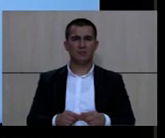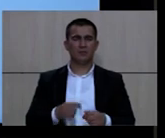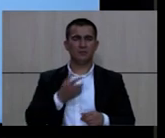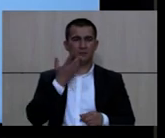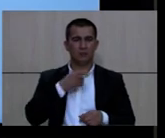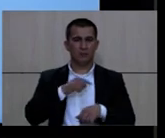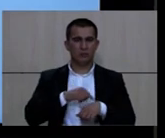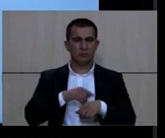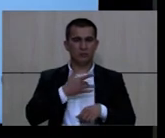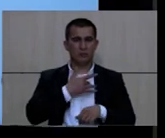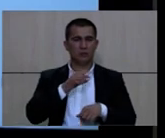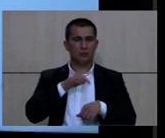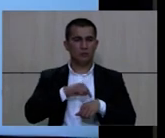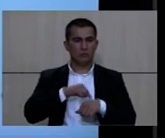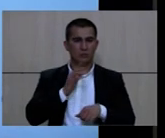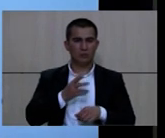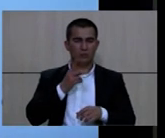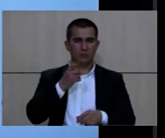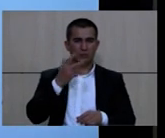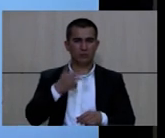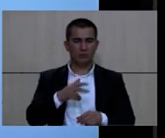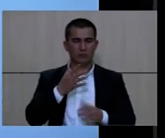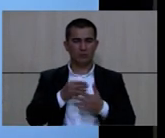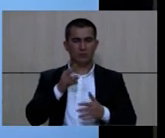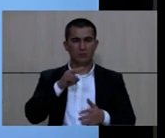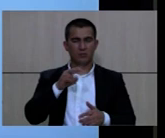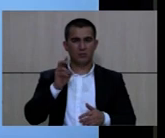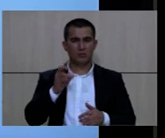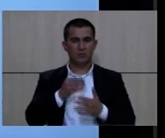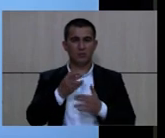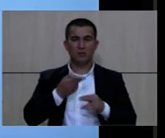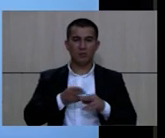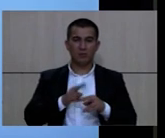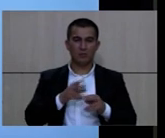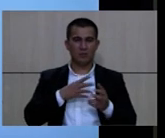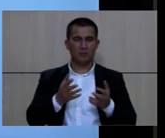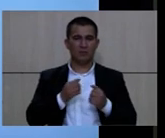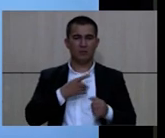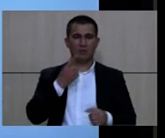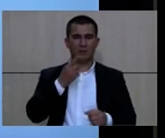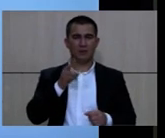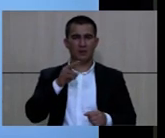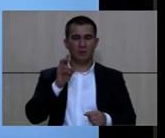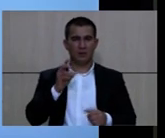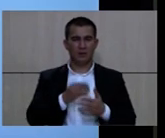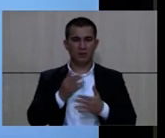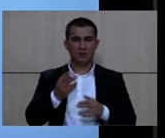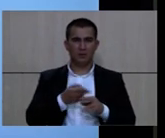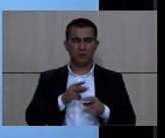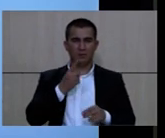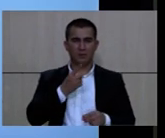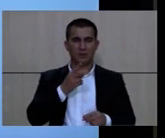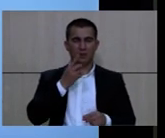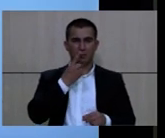Og'riq sezish bo'sag'asini 130 desibel deb qabul qilingan. 1 desibelimiz 1